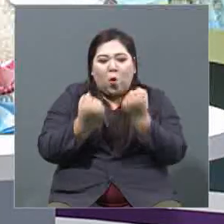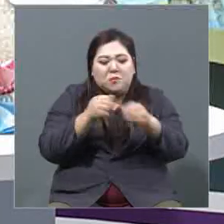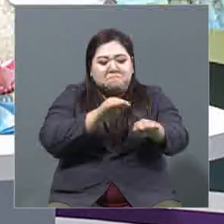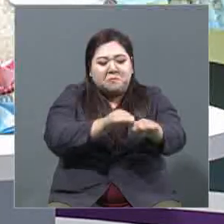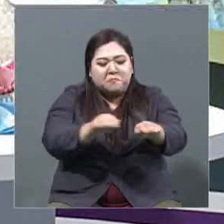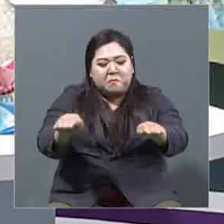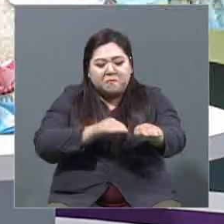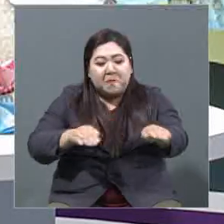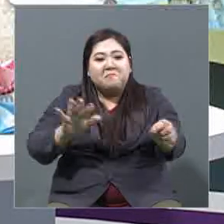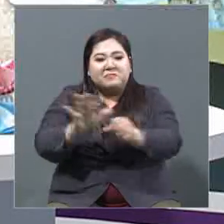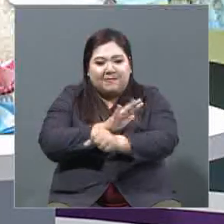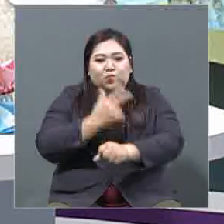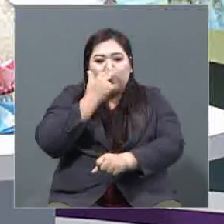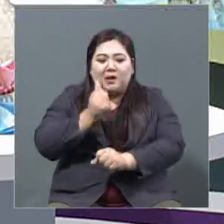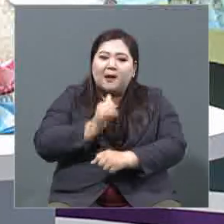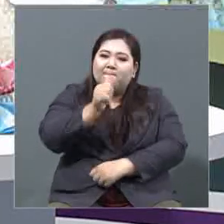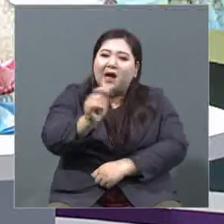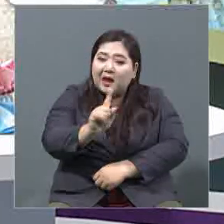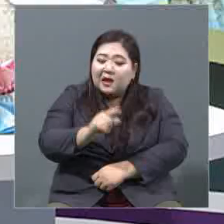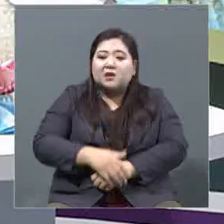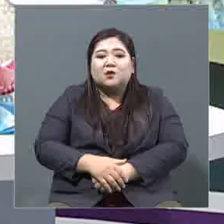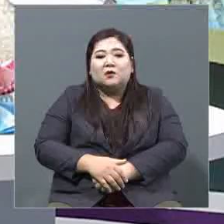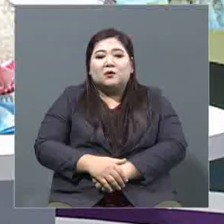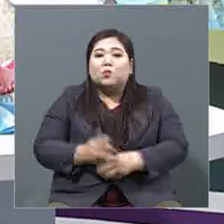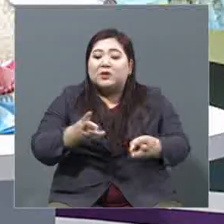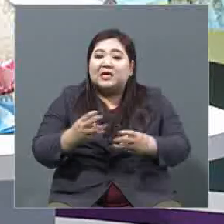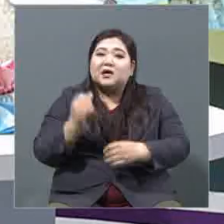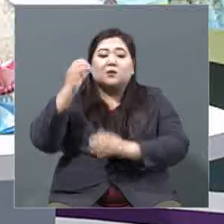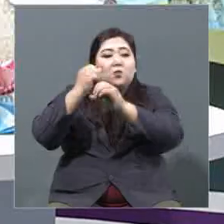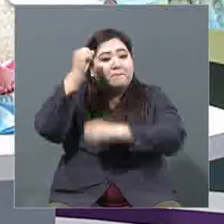จจะไม่มีที่จอดรถก็วางแผนนะคะเดินทางขนส่งสาธารณะไปก็ได้ ใช่